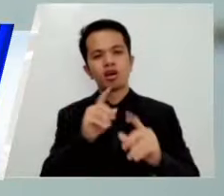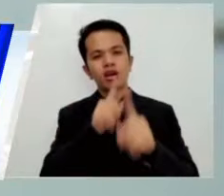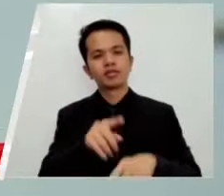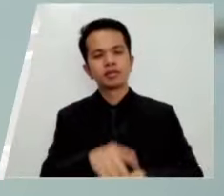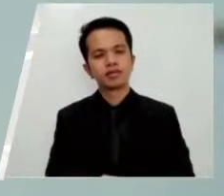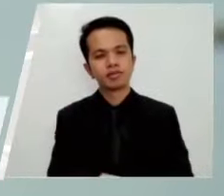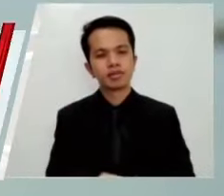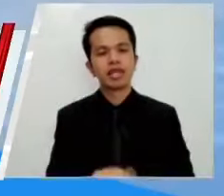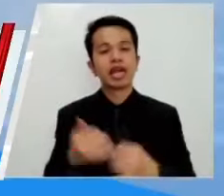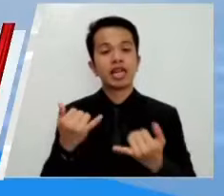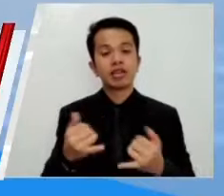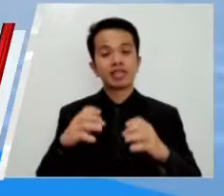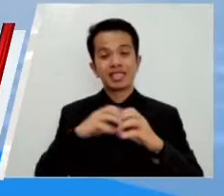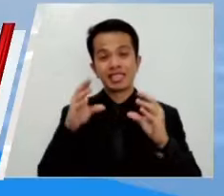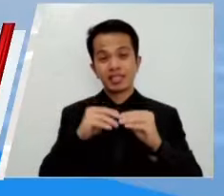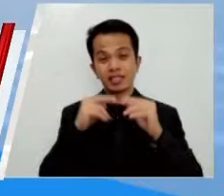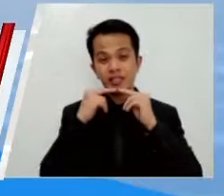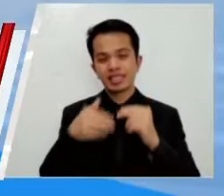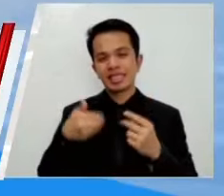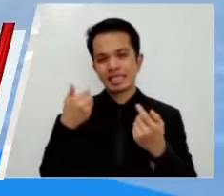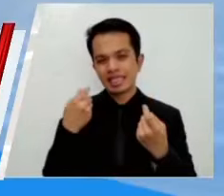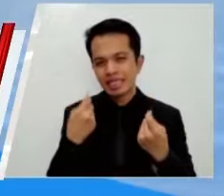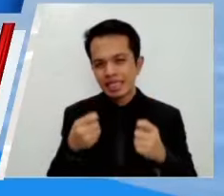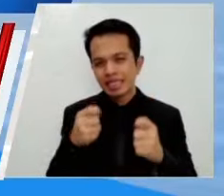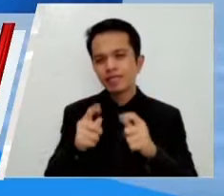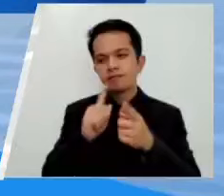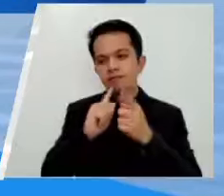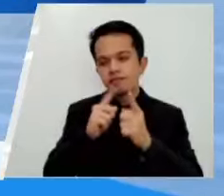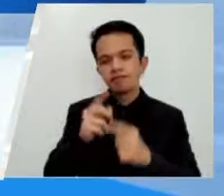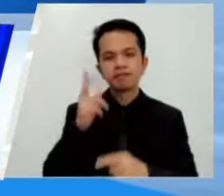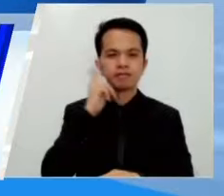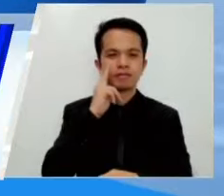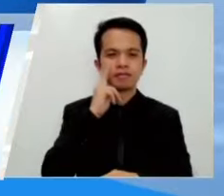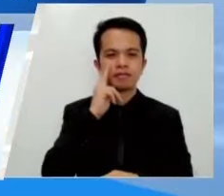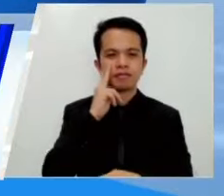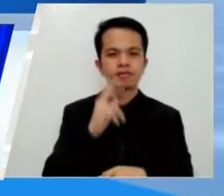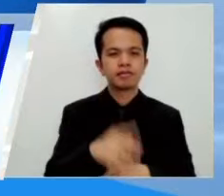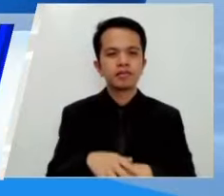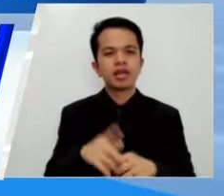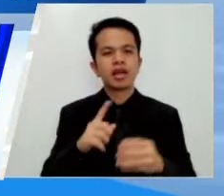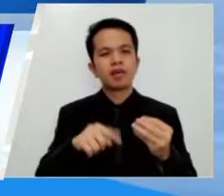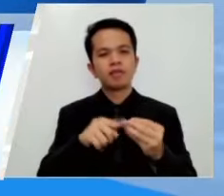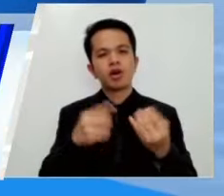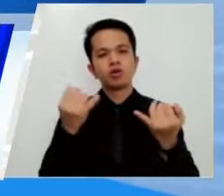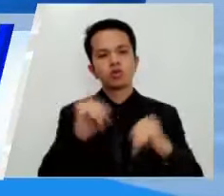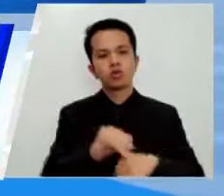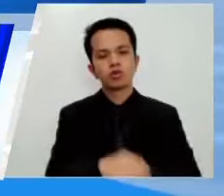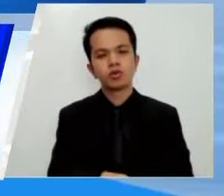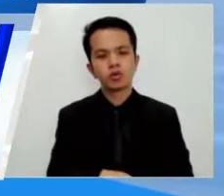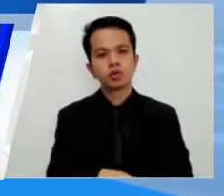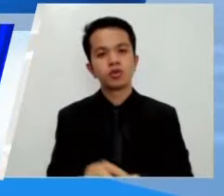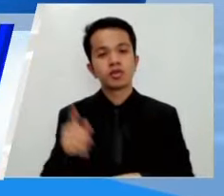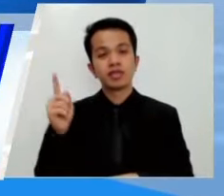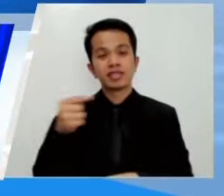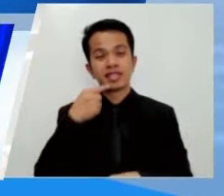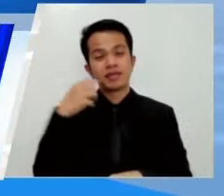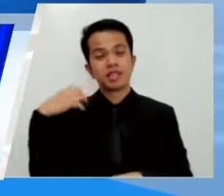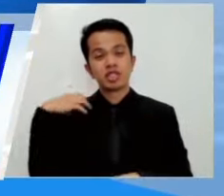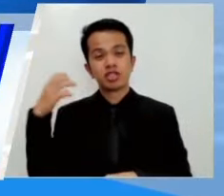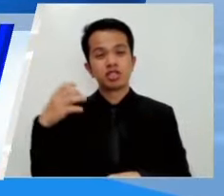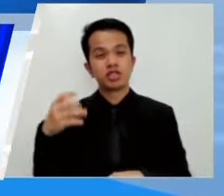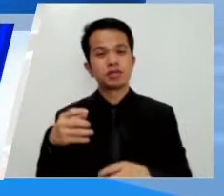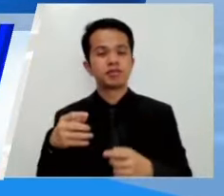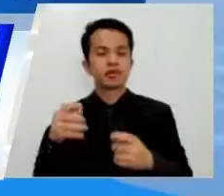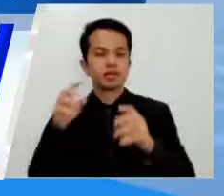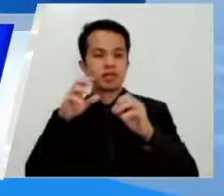ng GMA Integrated News sa makuha ang panig ni dating Pangulong Rodrigo Duterte ukol sa issue. Ang dati niyang Chief Presidential Legal Counsel na si